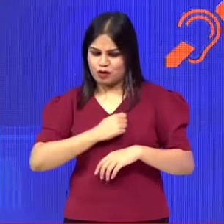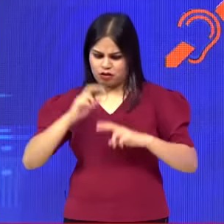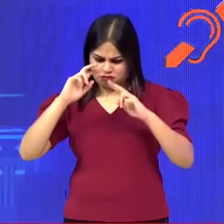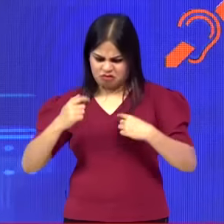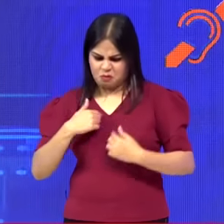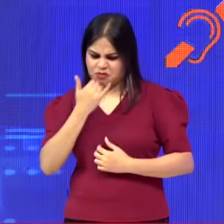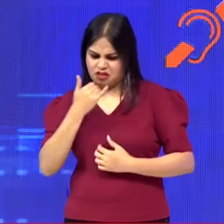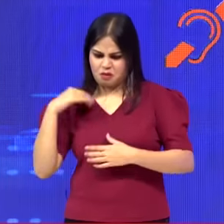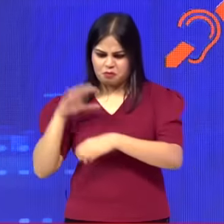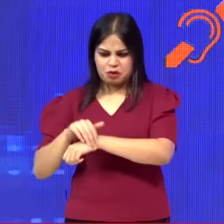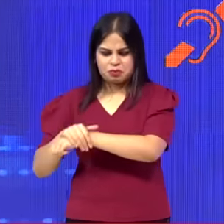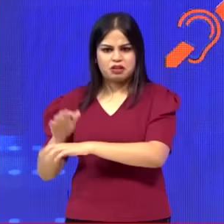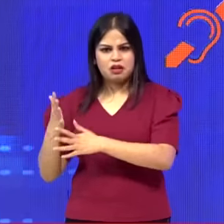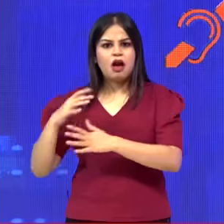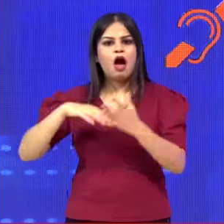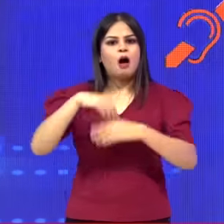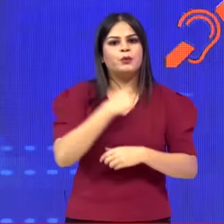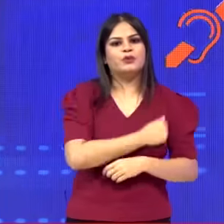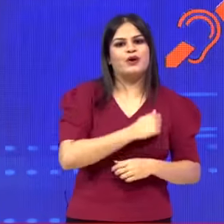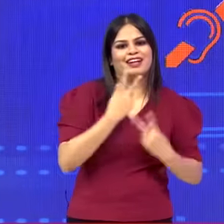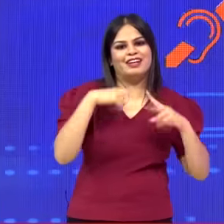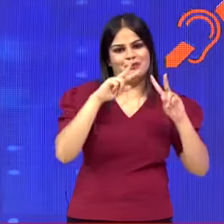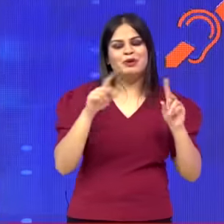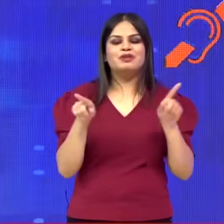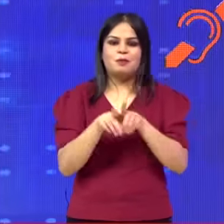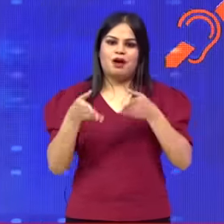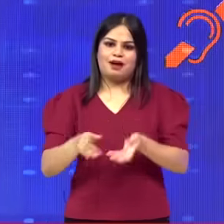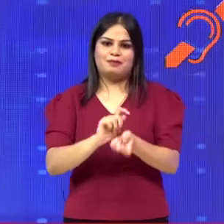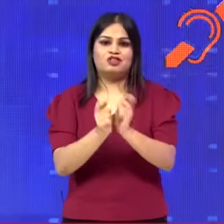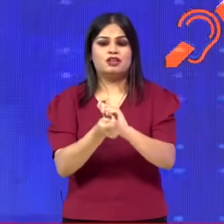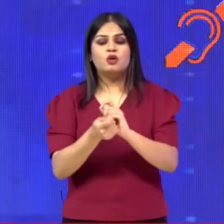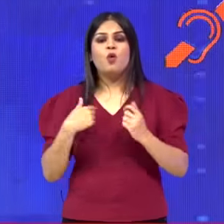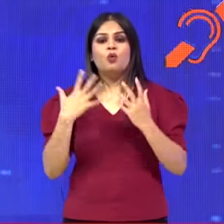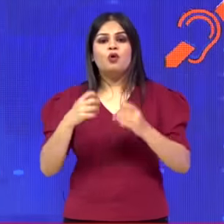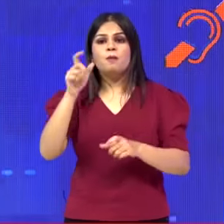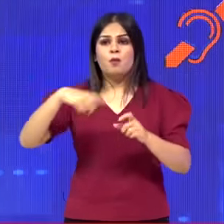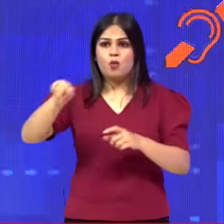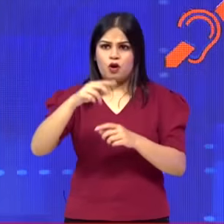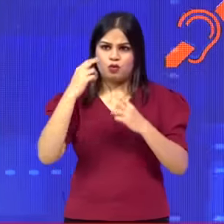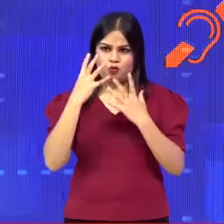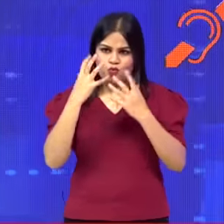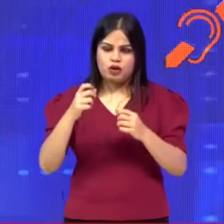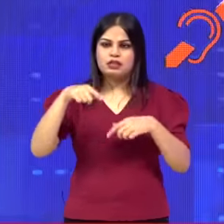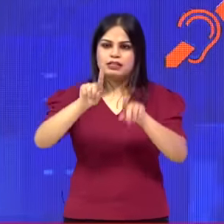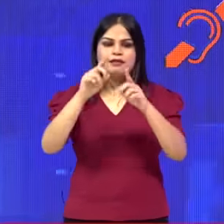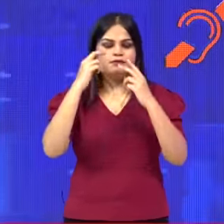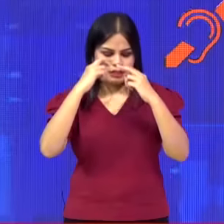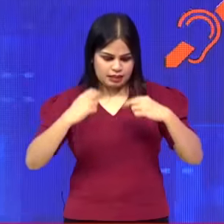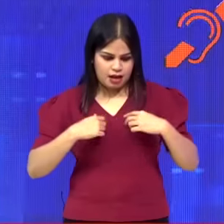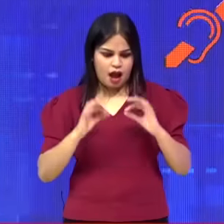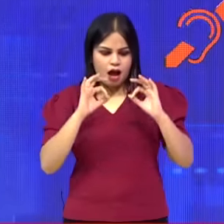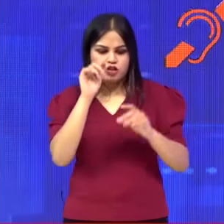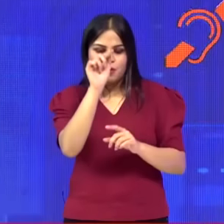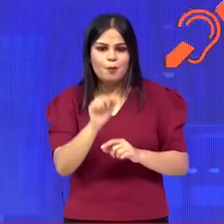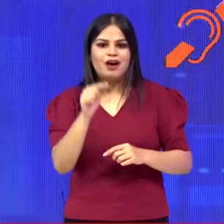और बस यही कि आई थिंक एवरीवन शुड जस्ट सी अ बेटर वर्जन ऑफ देमसेल्व्स, एंड दैट इज़ व्हाट आई हैव बीन